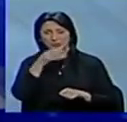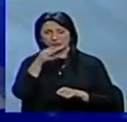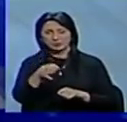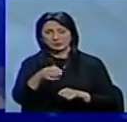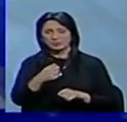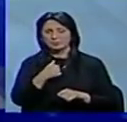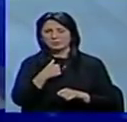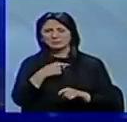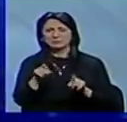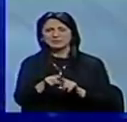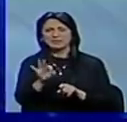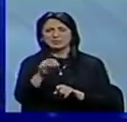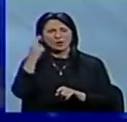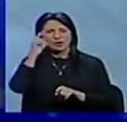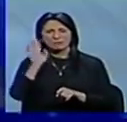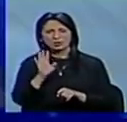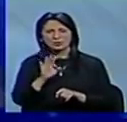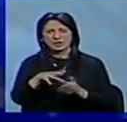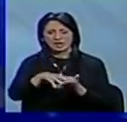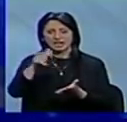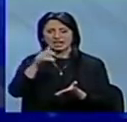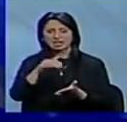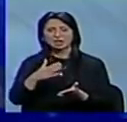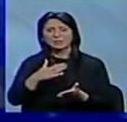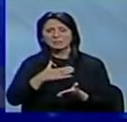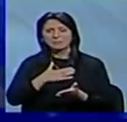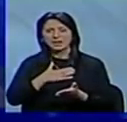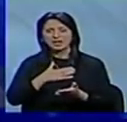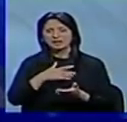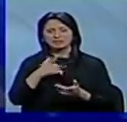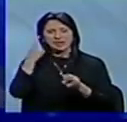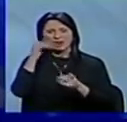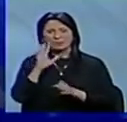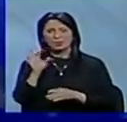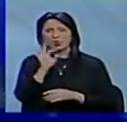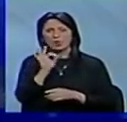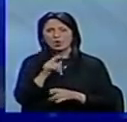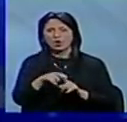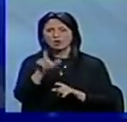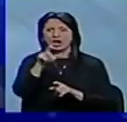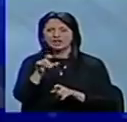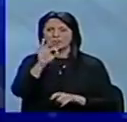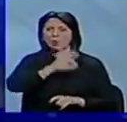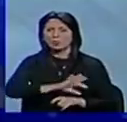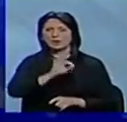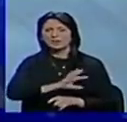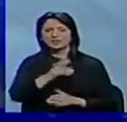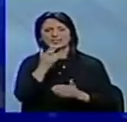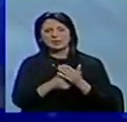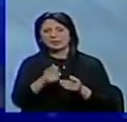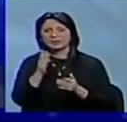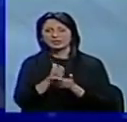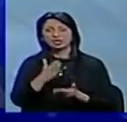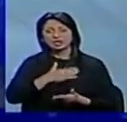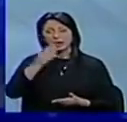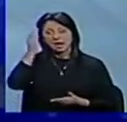ნაკლებად მაღელვებს გავსი რაღაცები, ანუ ზოგადად გირჩს და მე ნაკლებად გაღელვებს რაღაცები ელექტორალად მომგებიანი არის თუ წამგებიანი